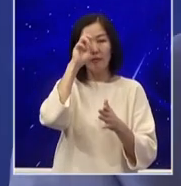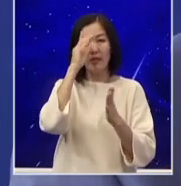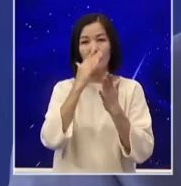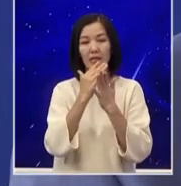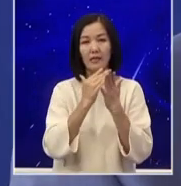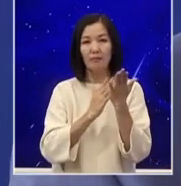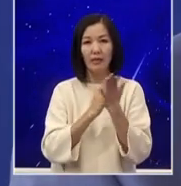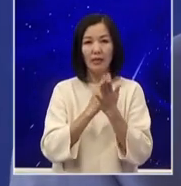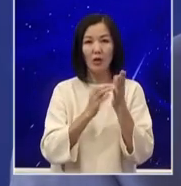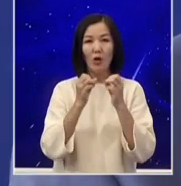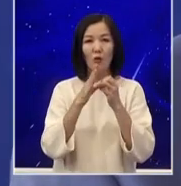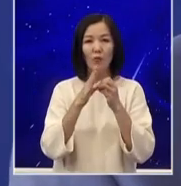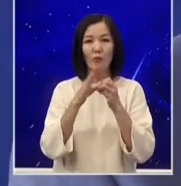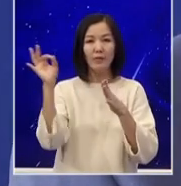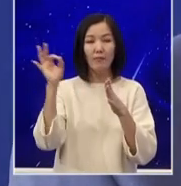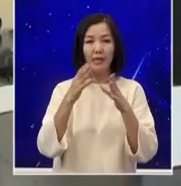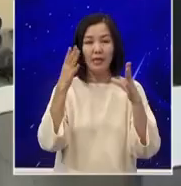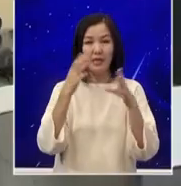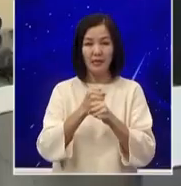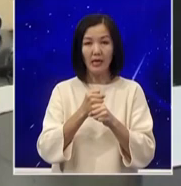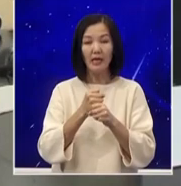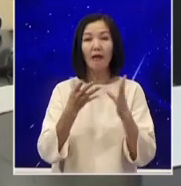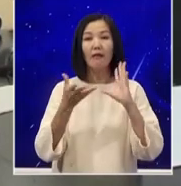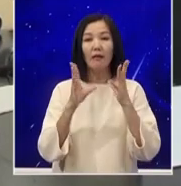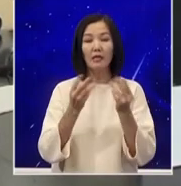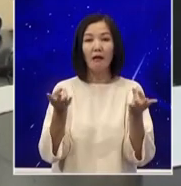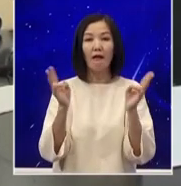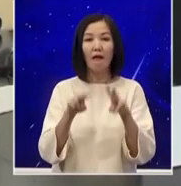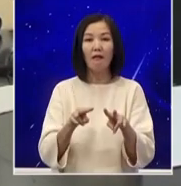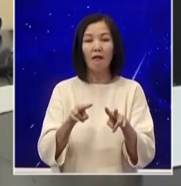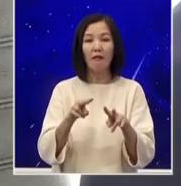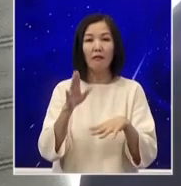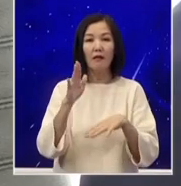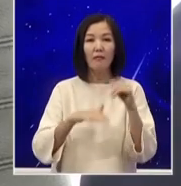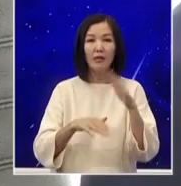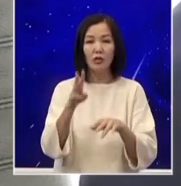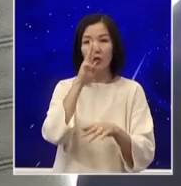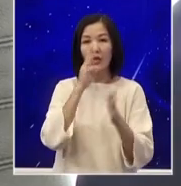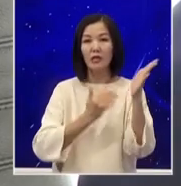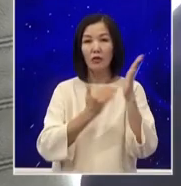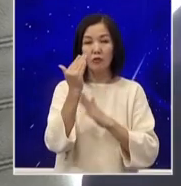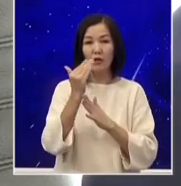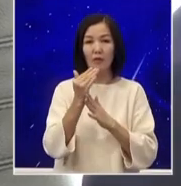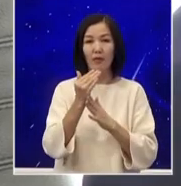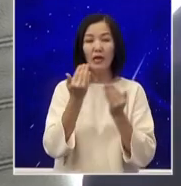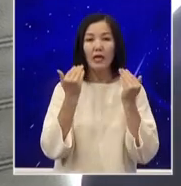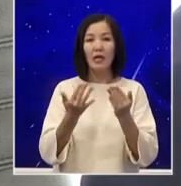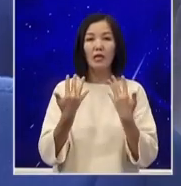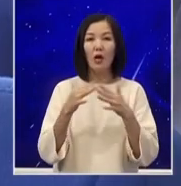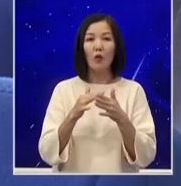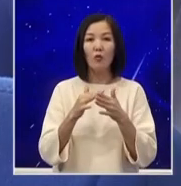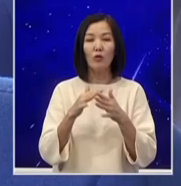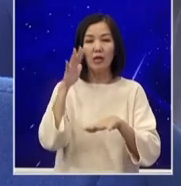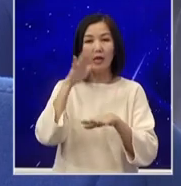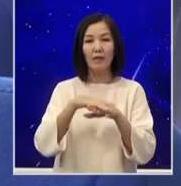мемлекеттік қызметкерлер 15%-ға қысқарады. Нәтижесінде қалған кәсіби тәжірибелі мамандардың жалақысы көтерілмек. Енді ауылдық